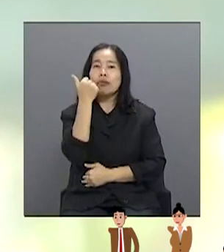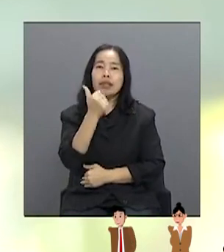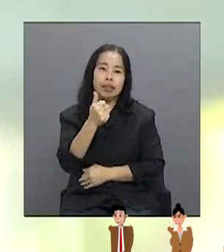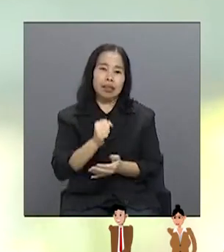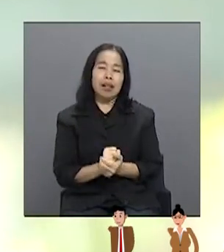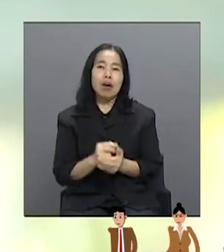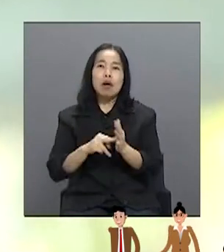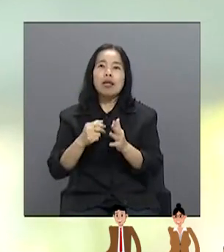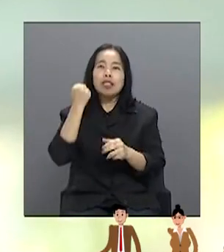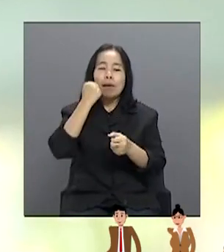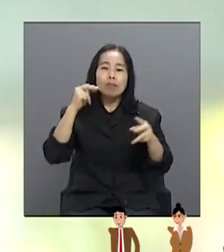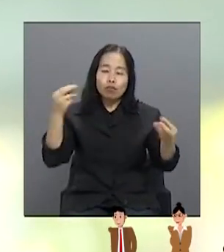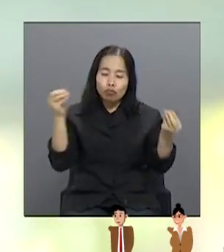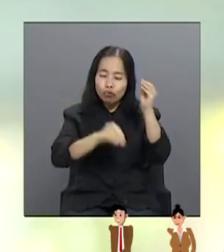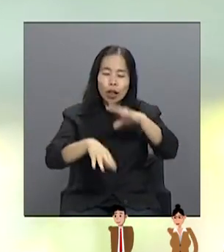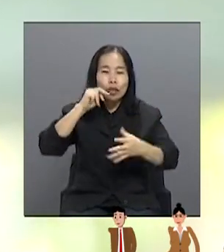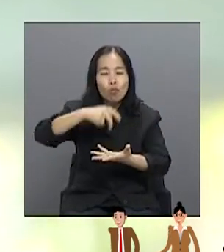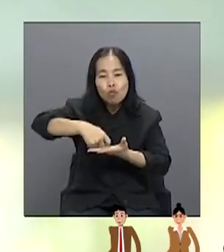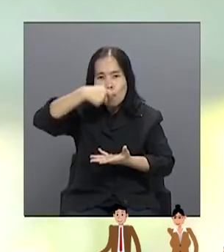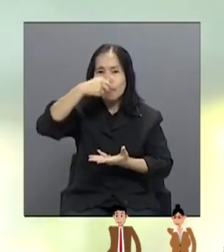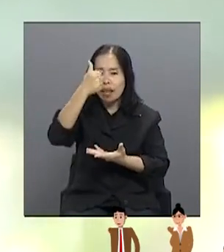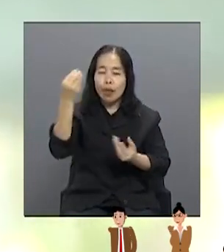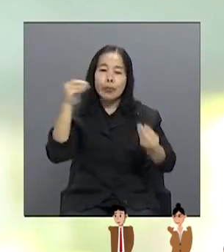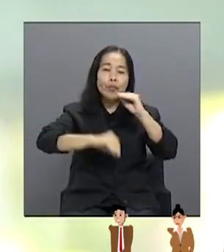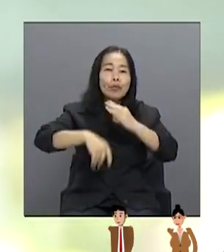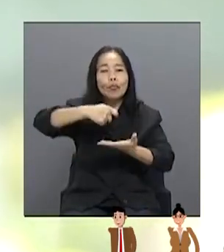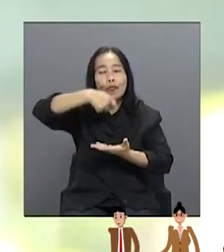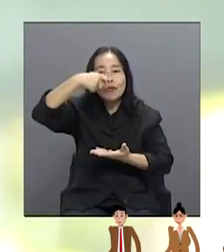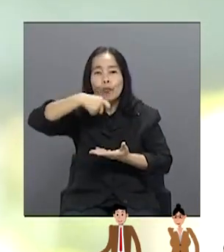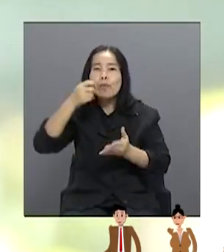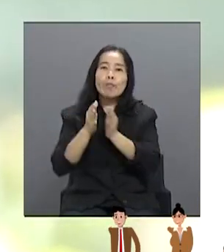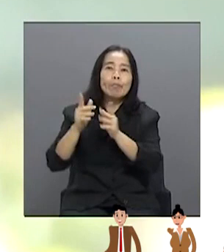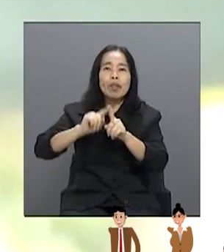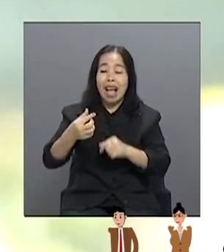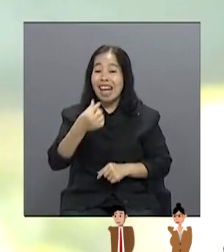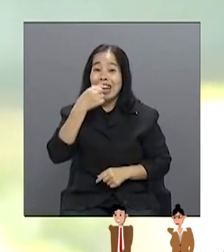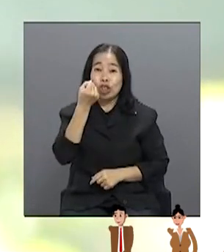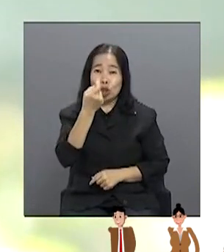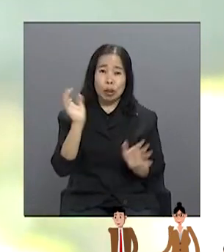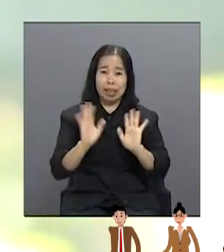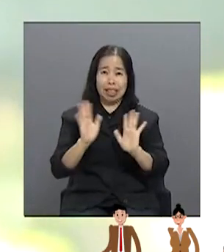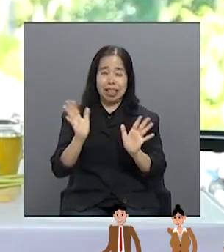ทำเป็นซุปมาแบบน ี้ใช่ครับ คือไม่ได้แบบกินสดๆแบบก ิน แบบนี้นะคะคือเอาไปปรุง